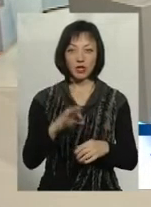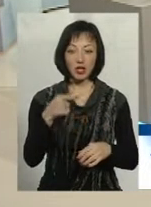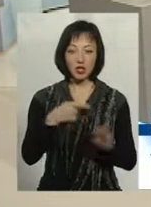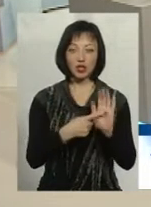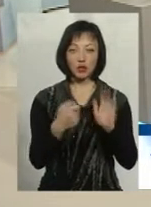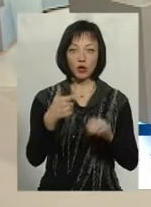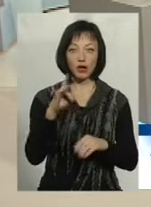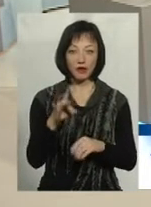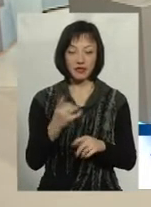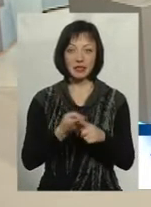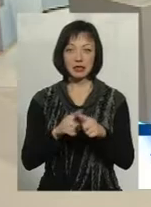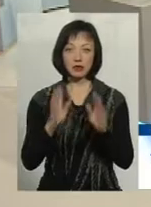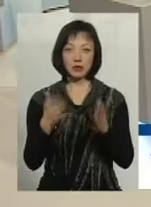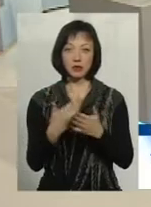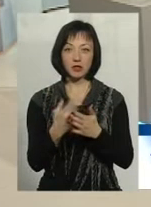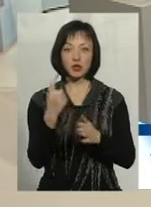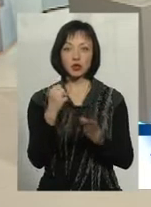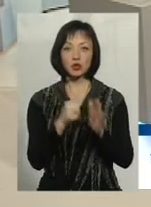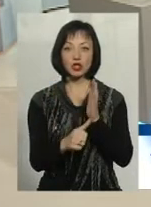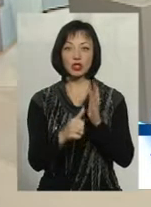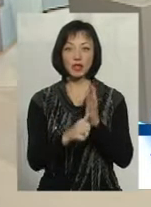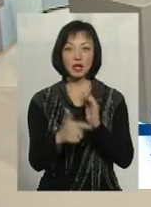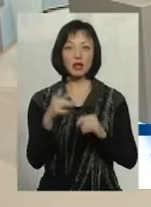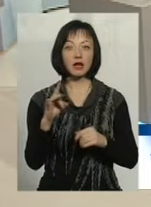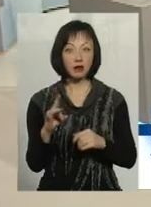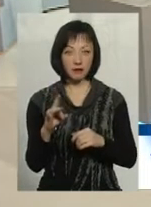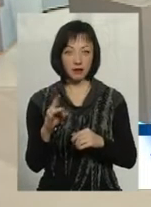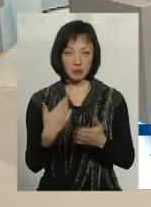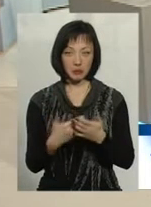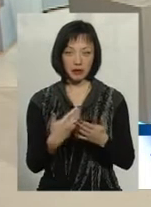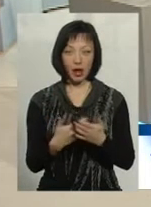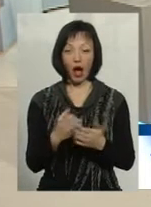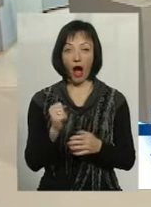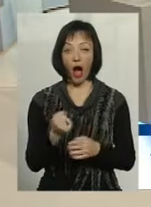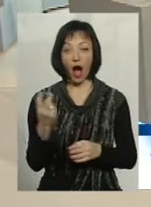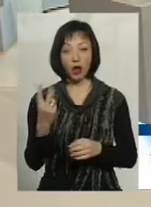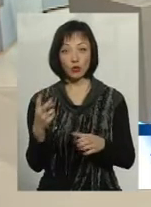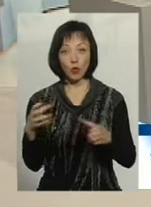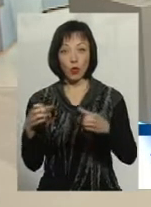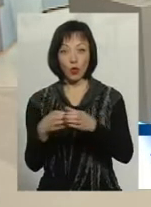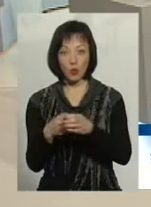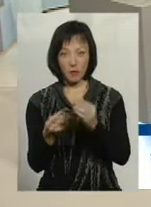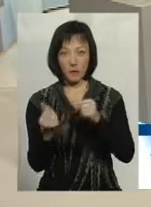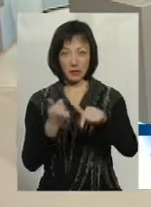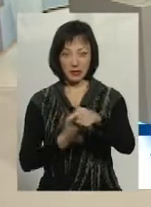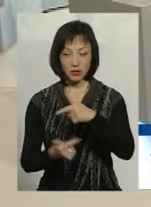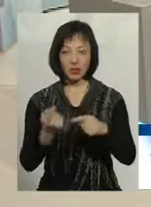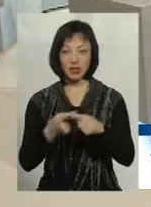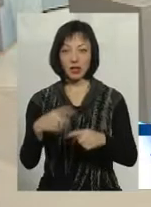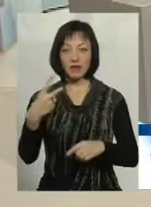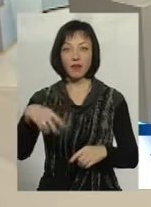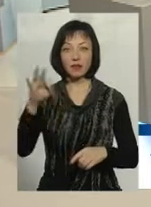на бюджеті, який уже завтра мають ухвалювати депутати обласної ради? Добрий